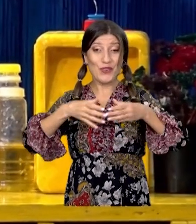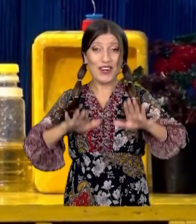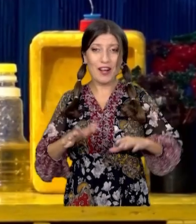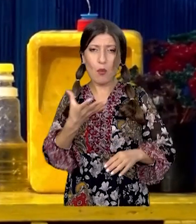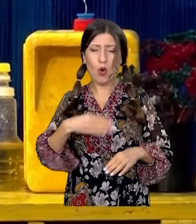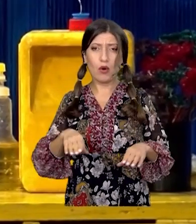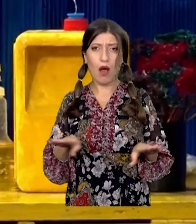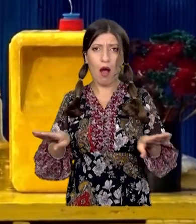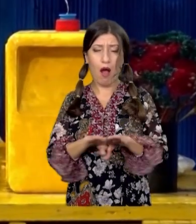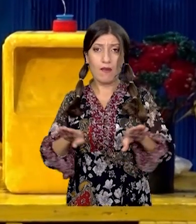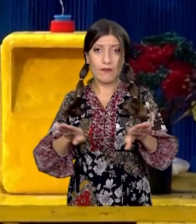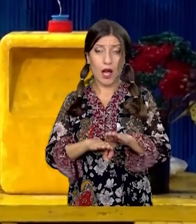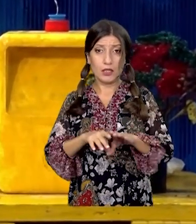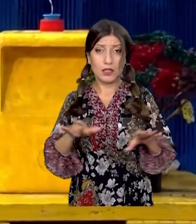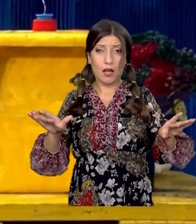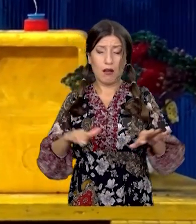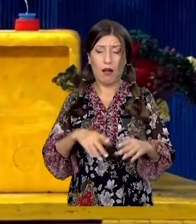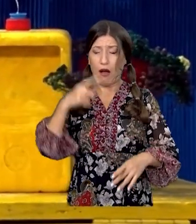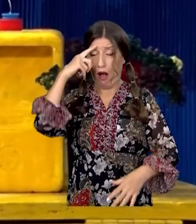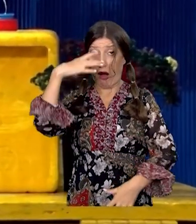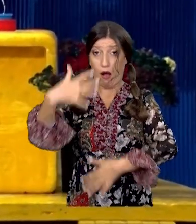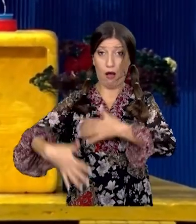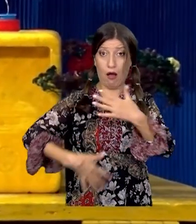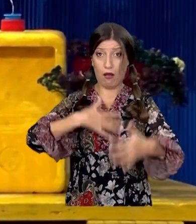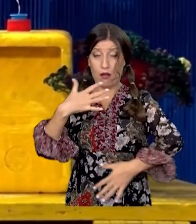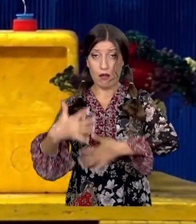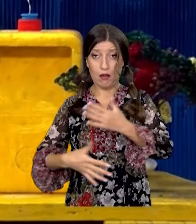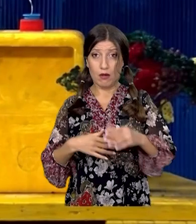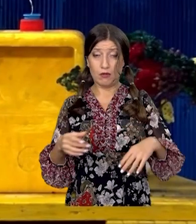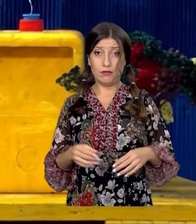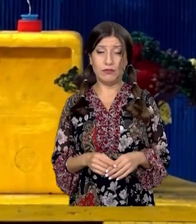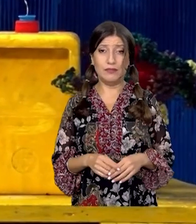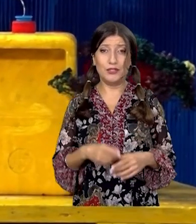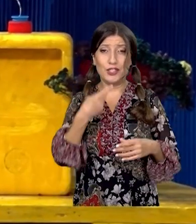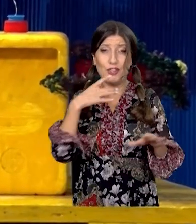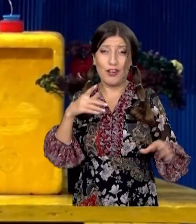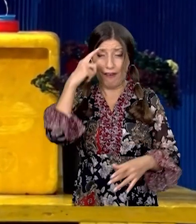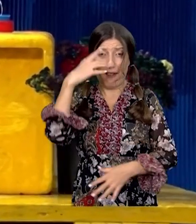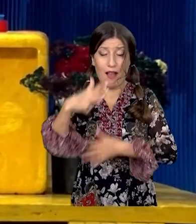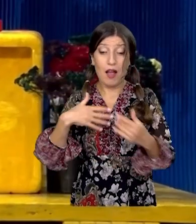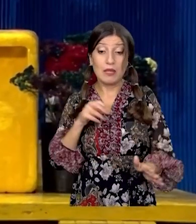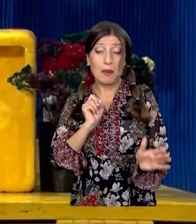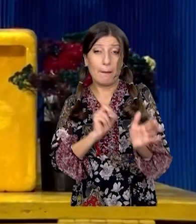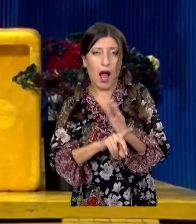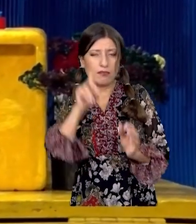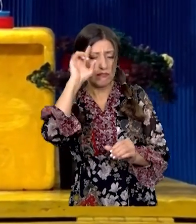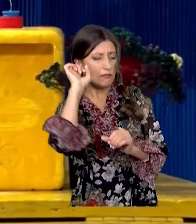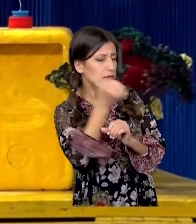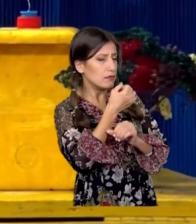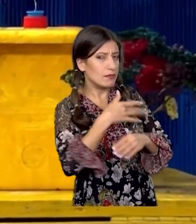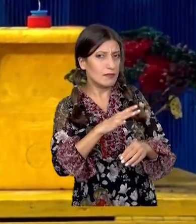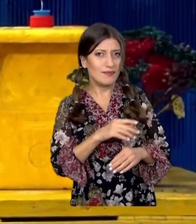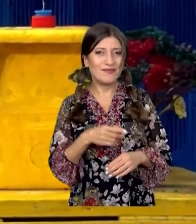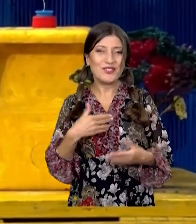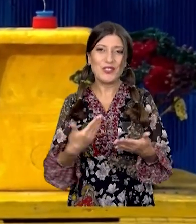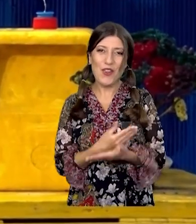միասին էին նվագում եւ ստացվում էր կակաֆոնիա կատարյալ երաժշտական քաոս փախանք առանց հետ նայելու եւ